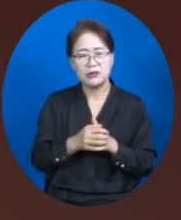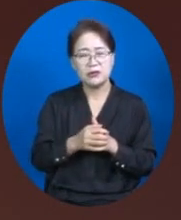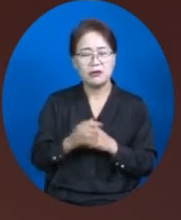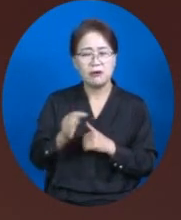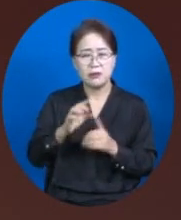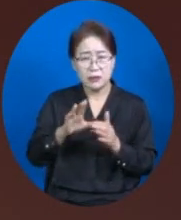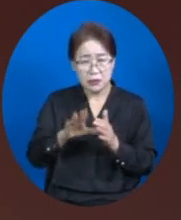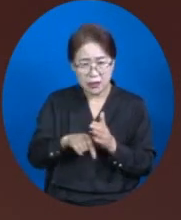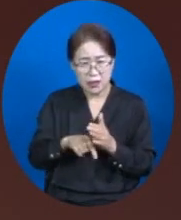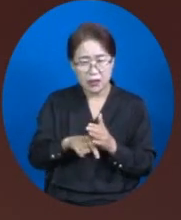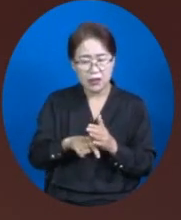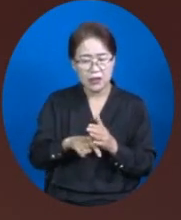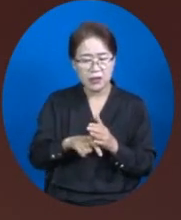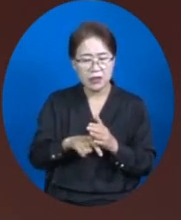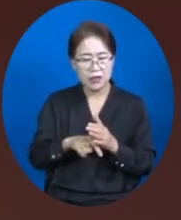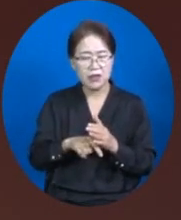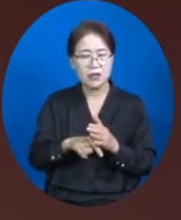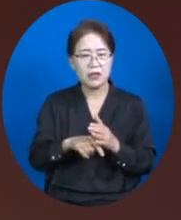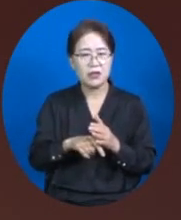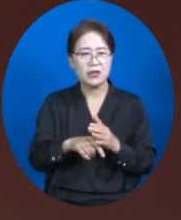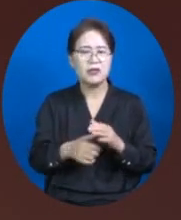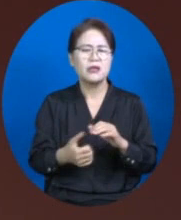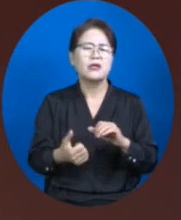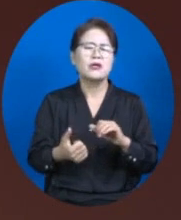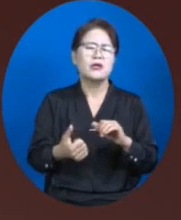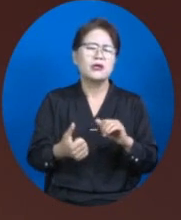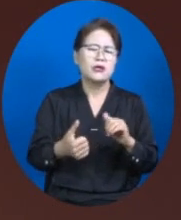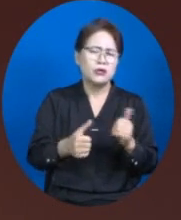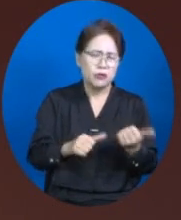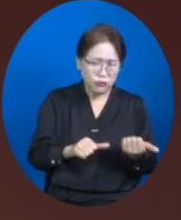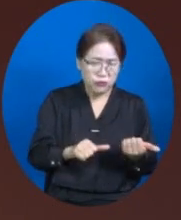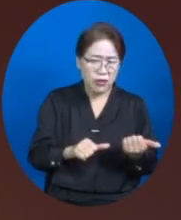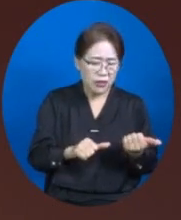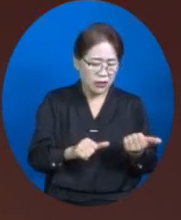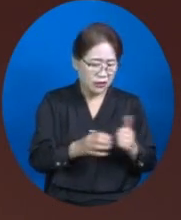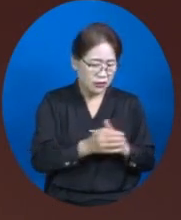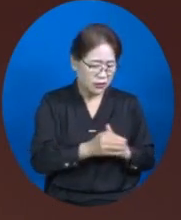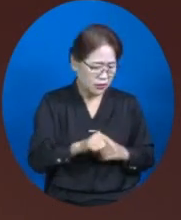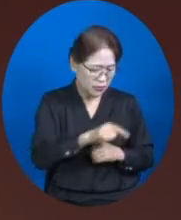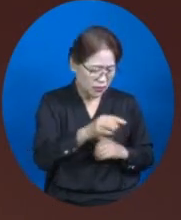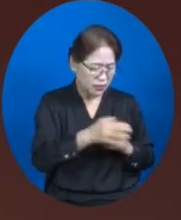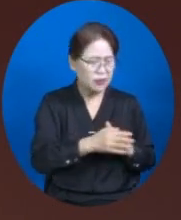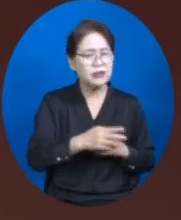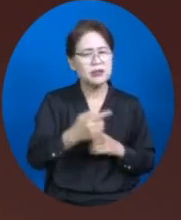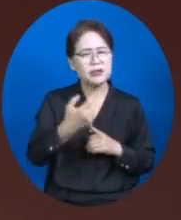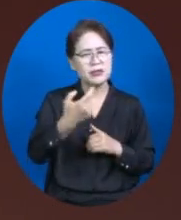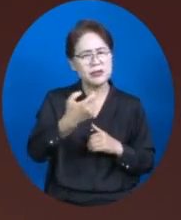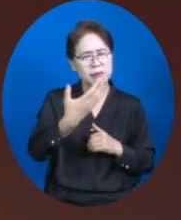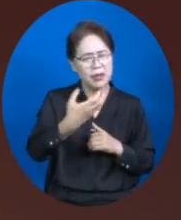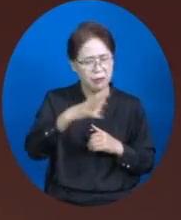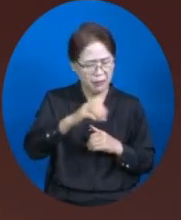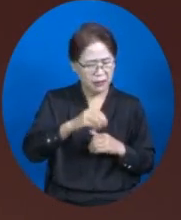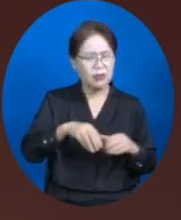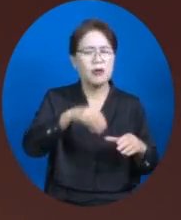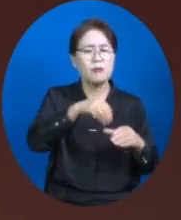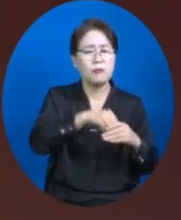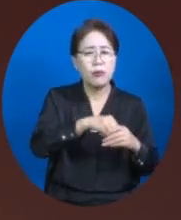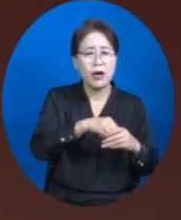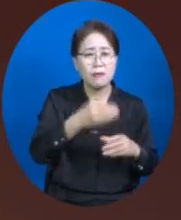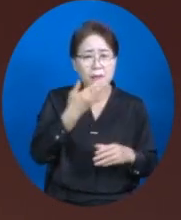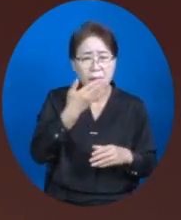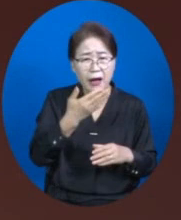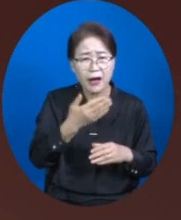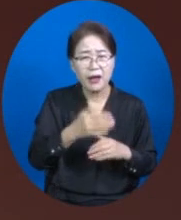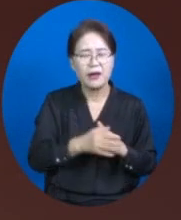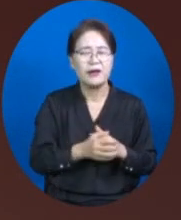언젠가는이 땅을 떠나는 그 18만 명의 사람들 속에 합류될 수밖에 없는 사람들입니다 여러분 죽음은